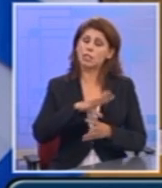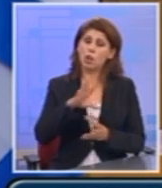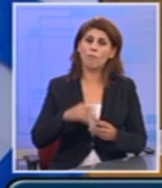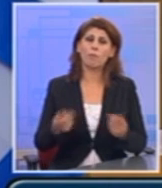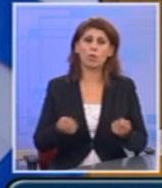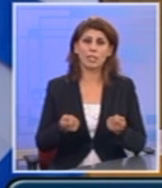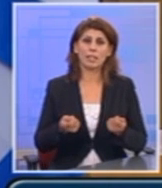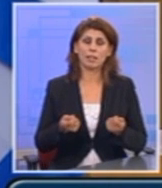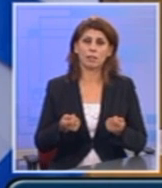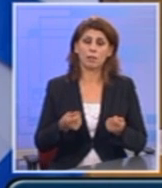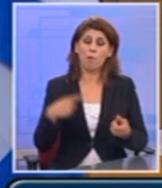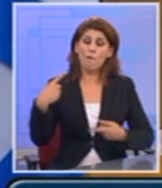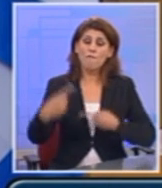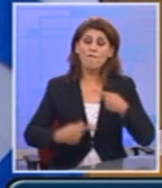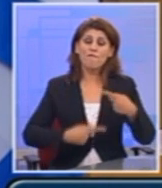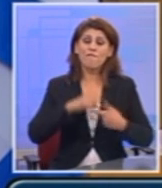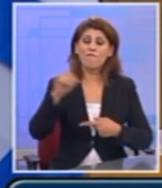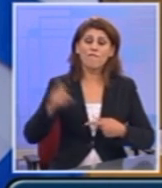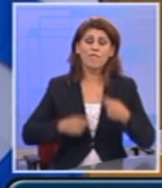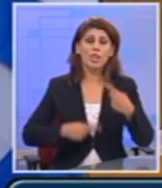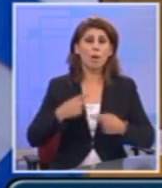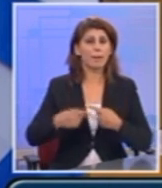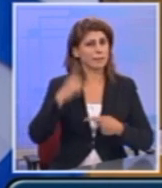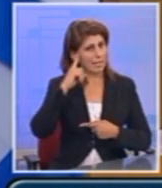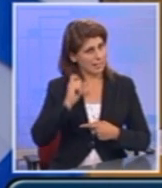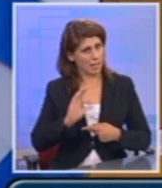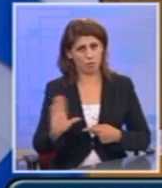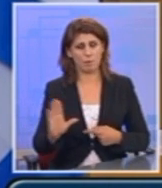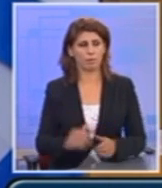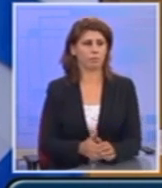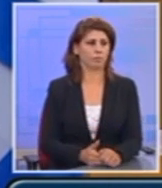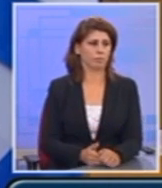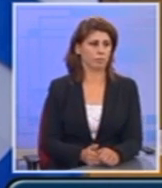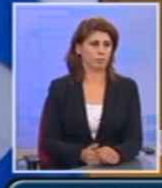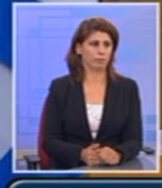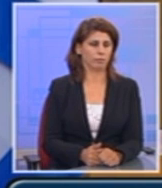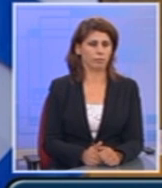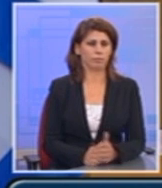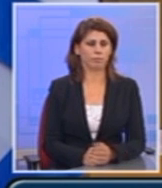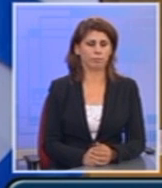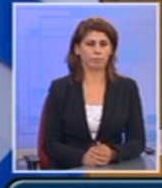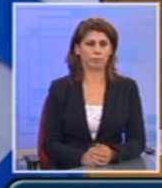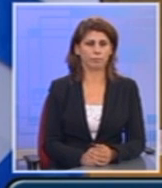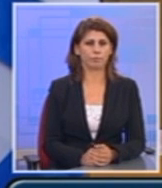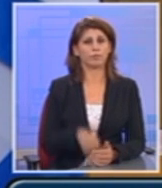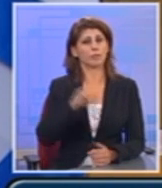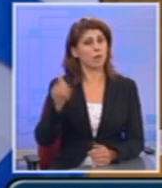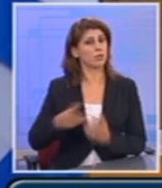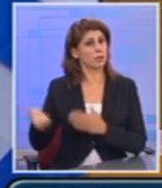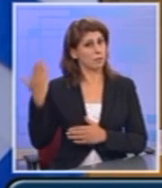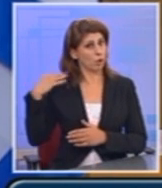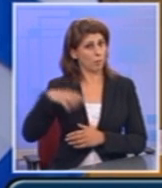που βιωματικά τα γνωρίζουμε τα χουμε ζήσει στην προηγούμενη